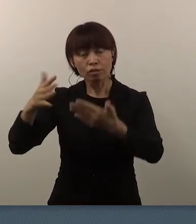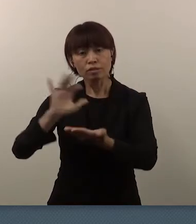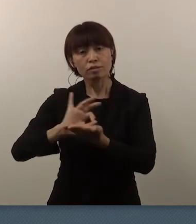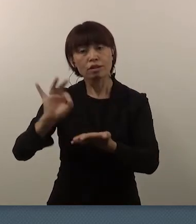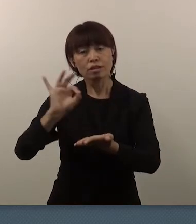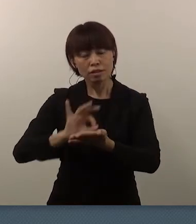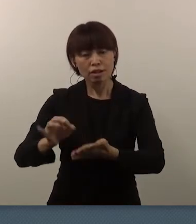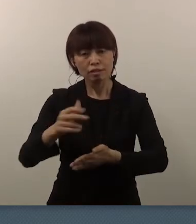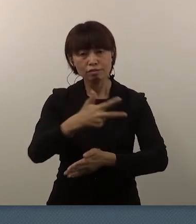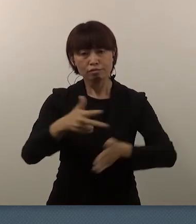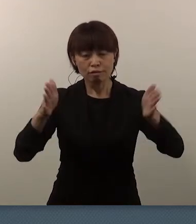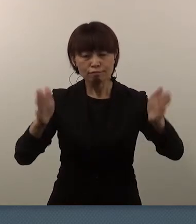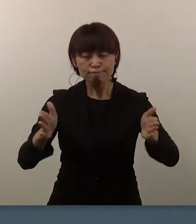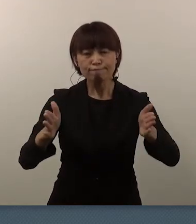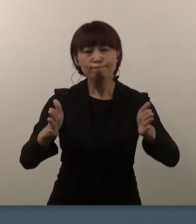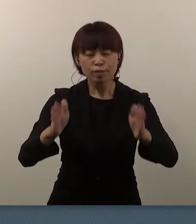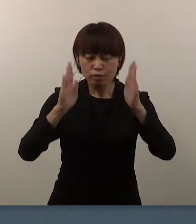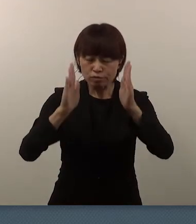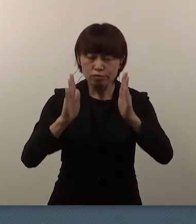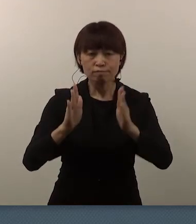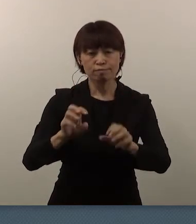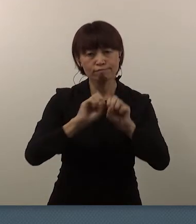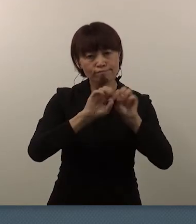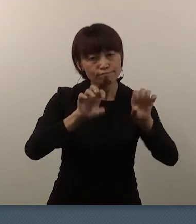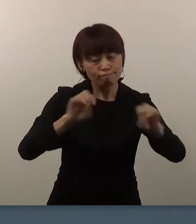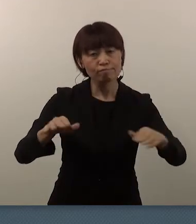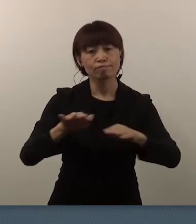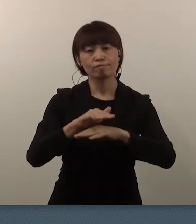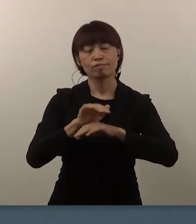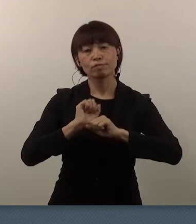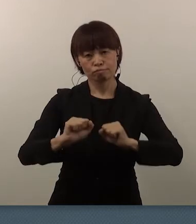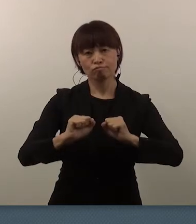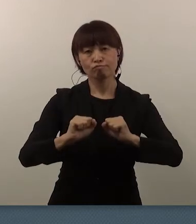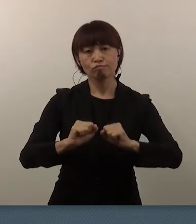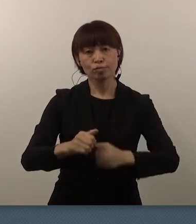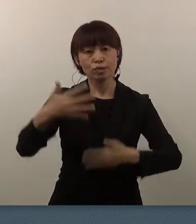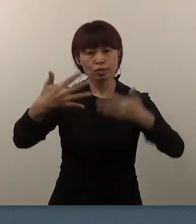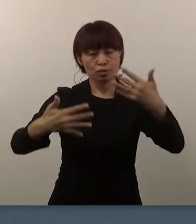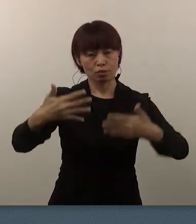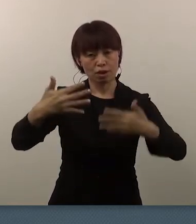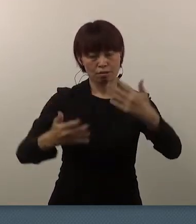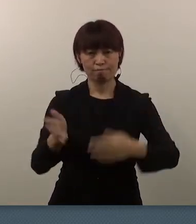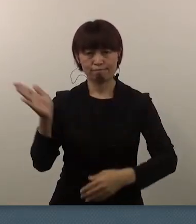を展開します。動画をちょっとご覧いただきたいと思います。